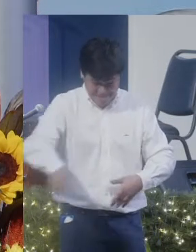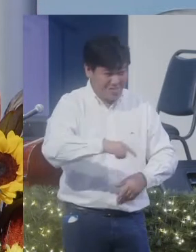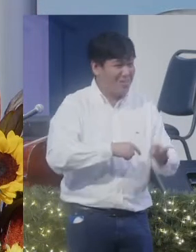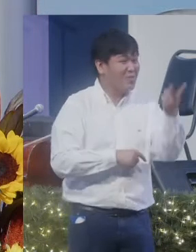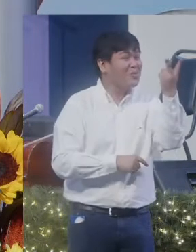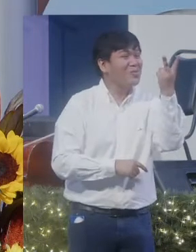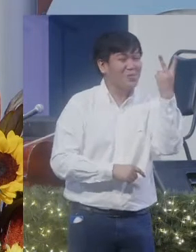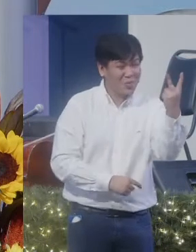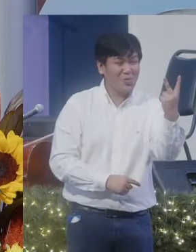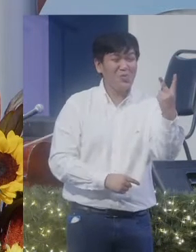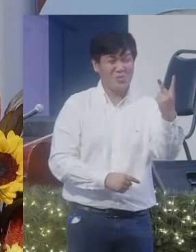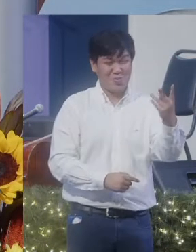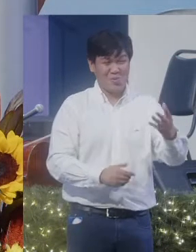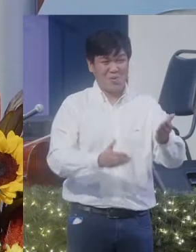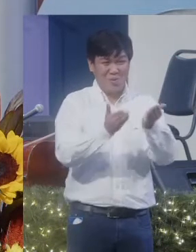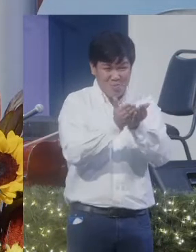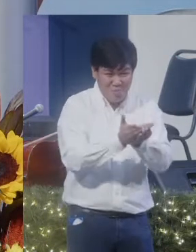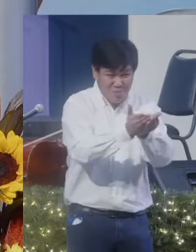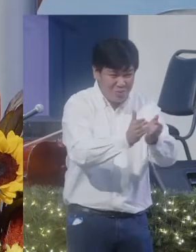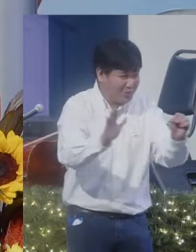Mahina mag-isip tong si Simon.